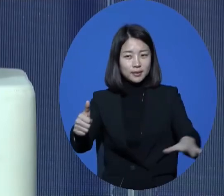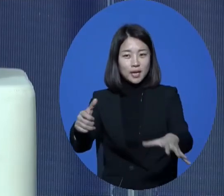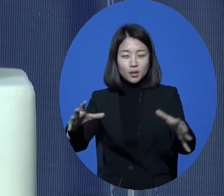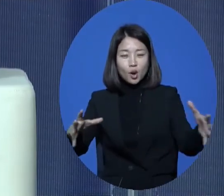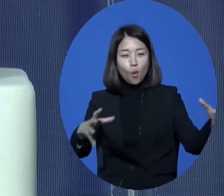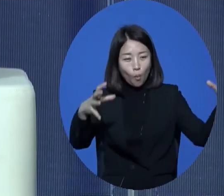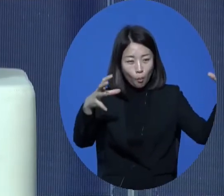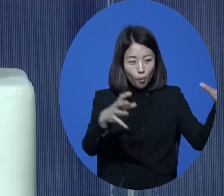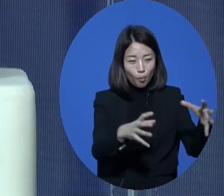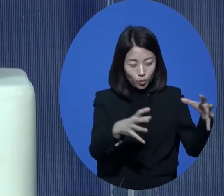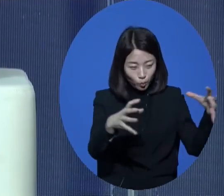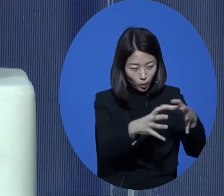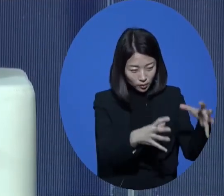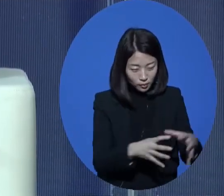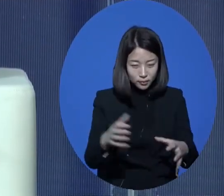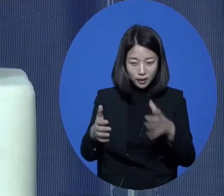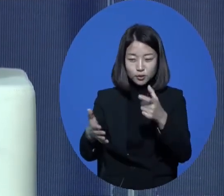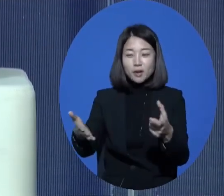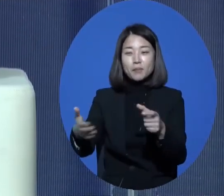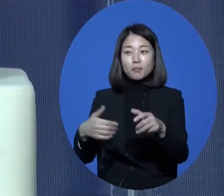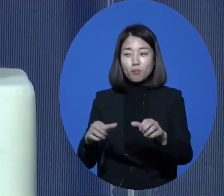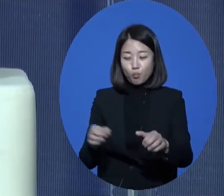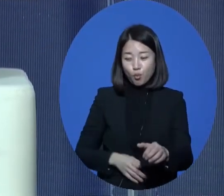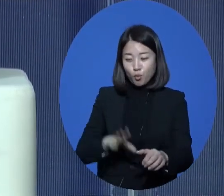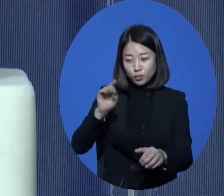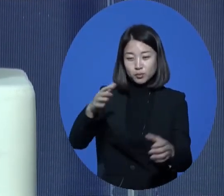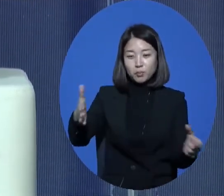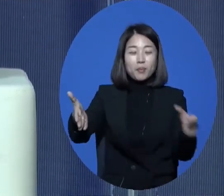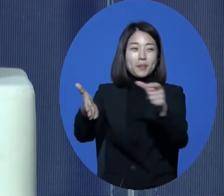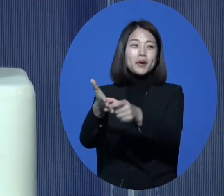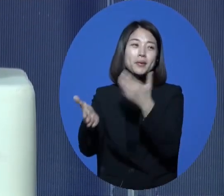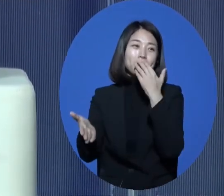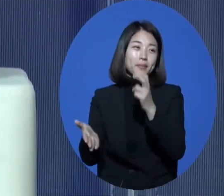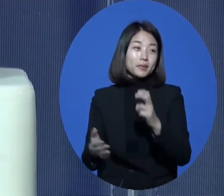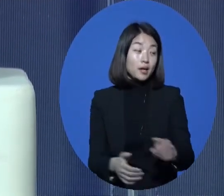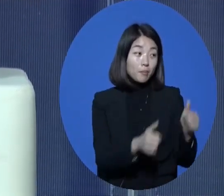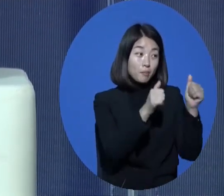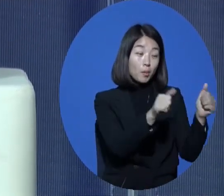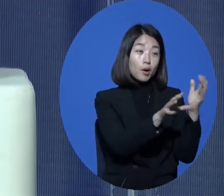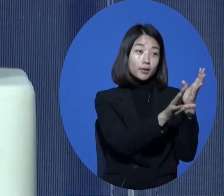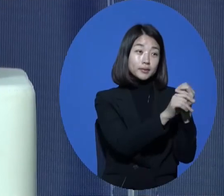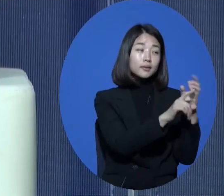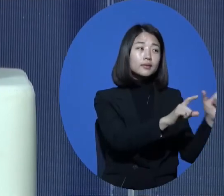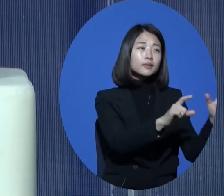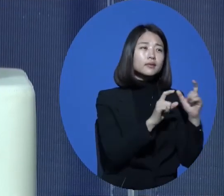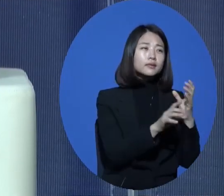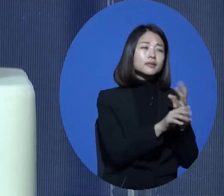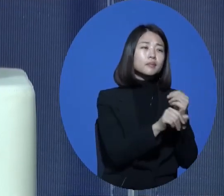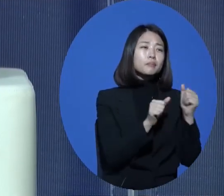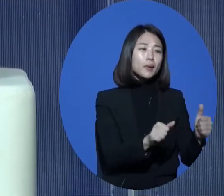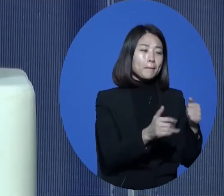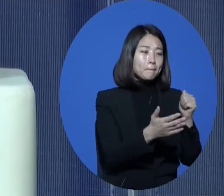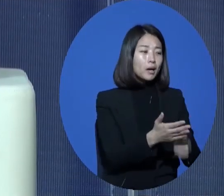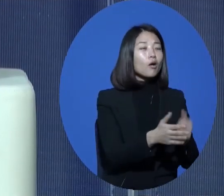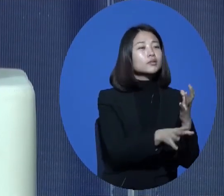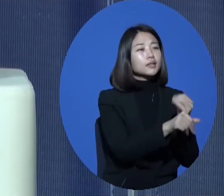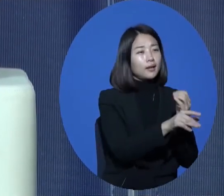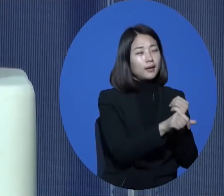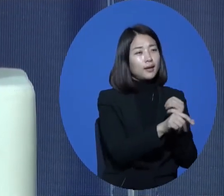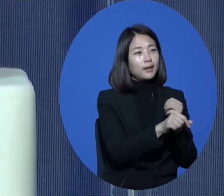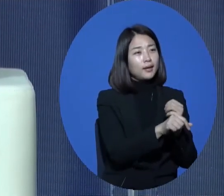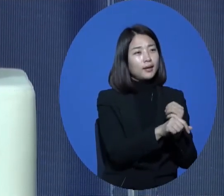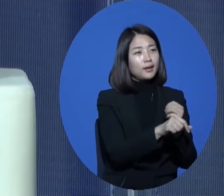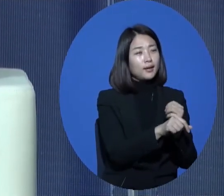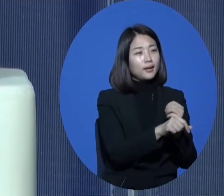있을 거라고 생각이 듭니다. 법원이 이제 얼만큼 그 시기를 굉장히 앞당겨서 이제